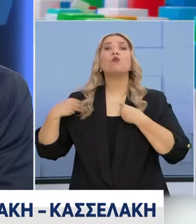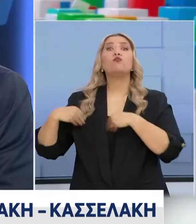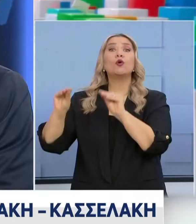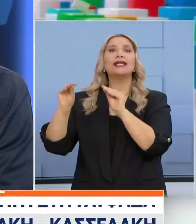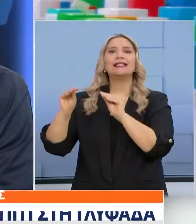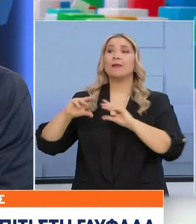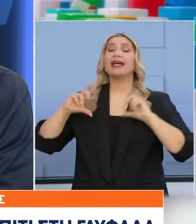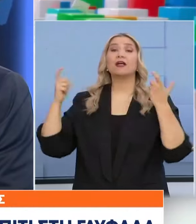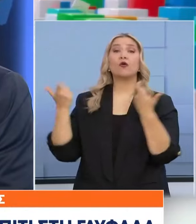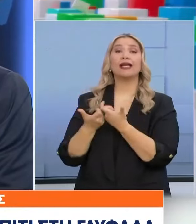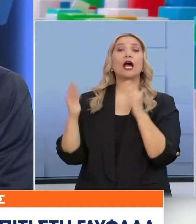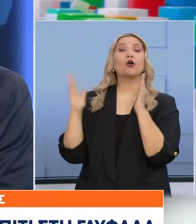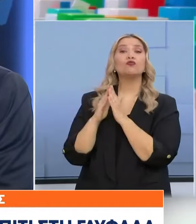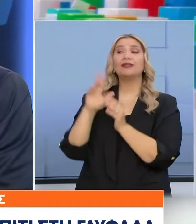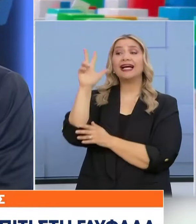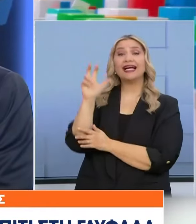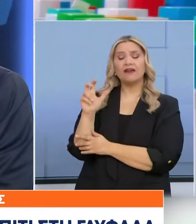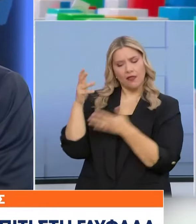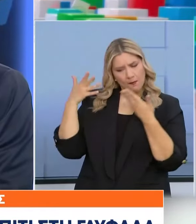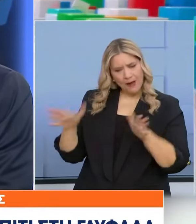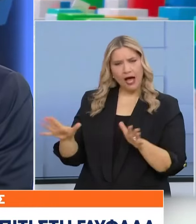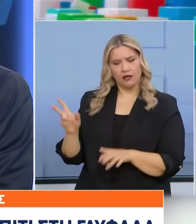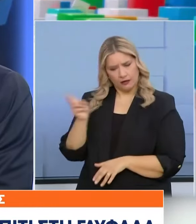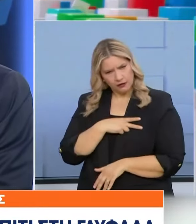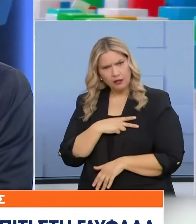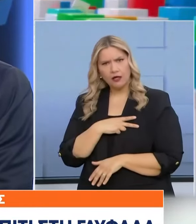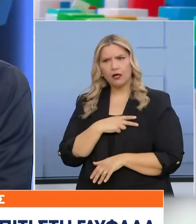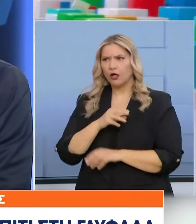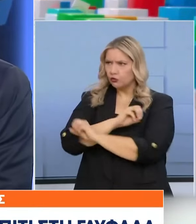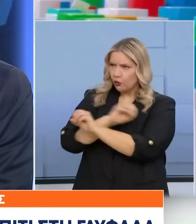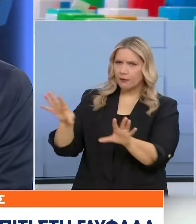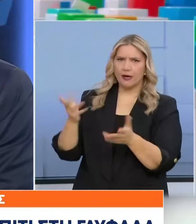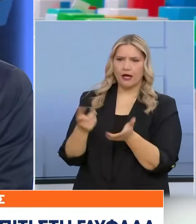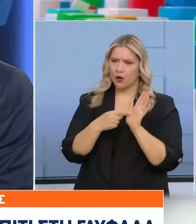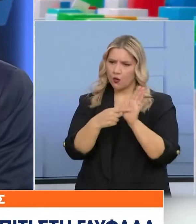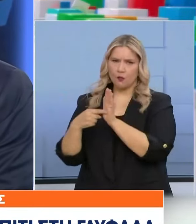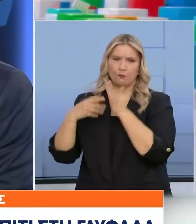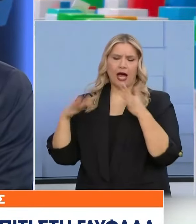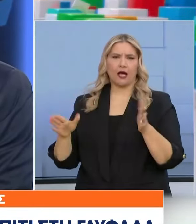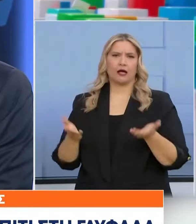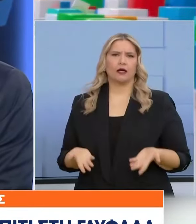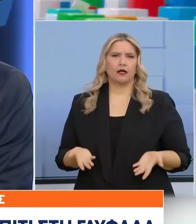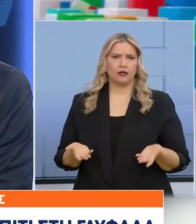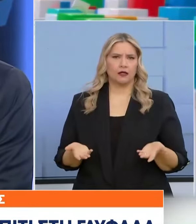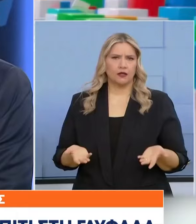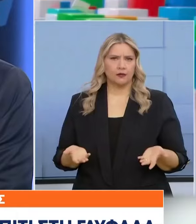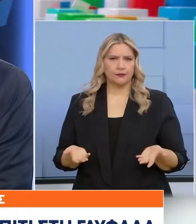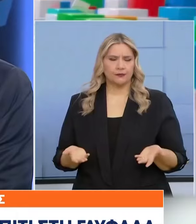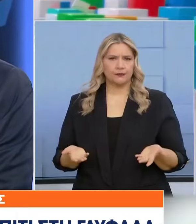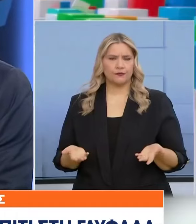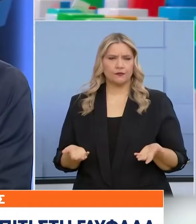το οικογενειακό μας σπίτι στην Γλυφάδα. Ναι, γνωστό και δηλωμένο. Και θα, λοιπόν,